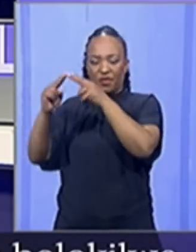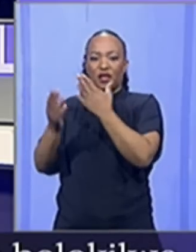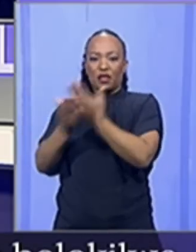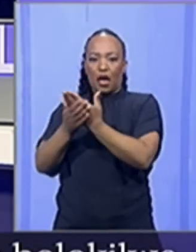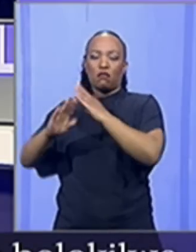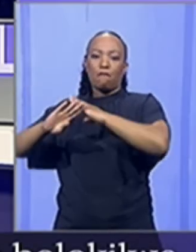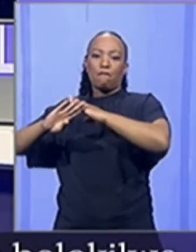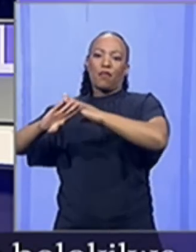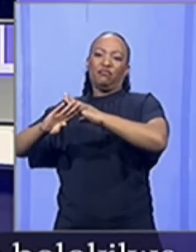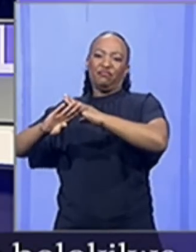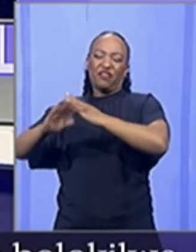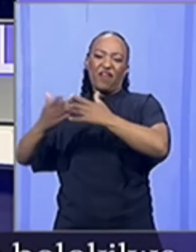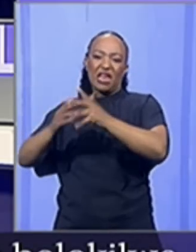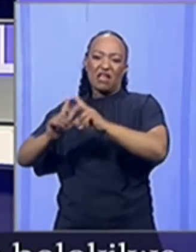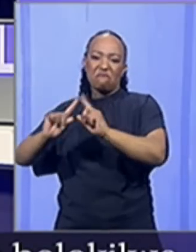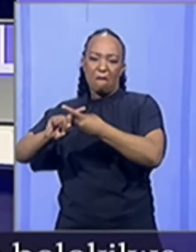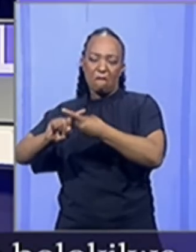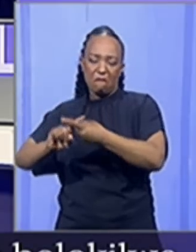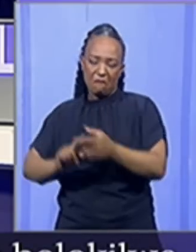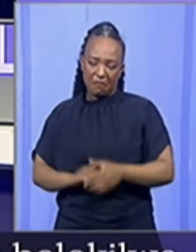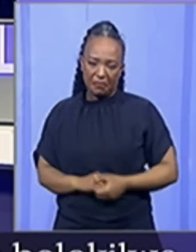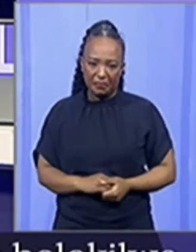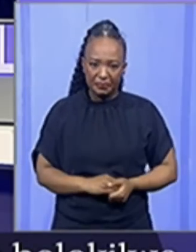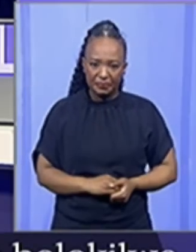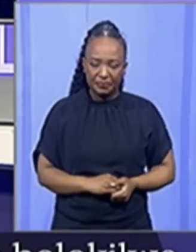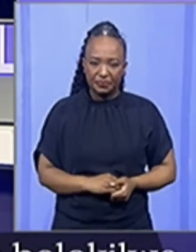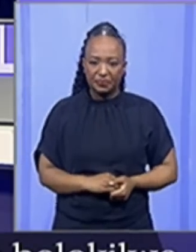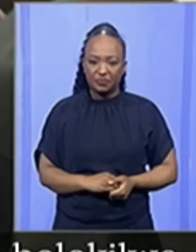dikotsi mo nakong e tlang.